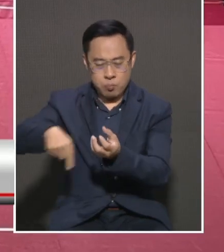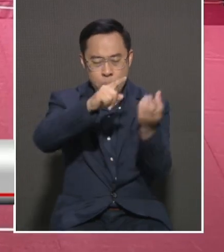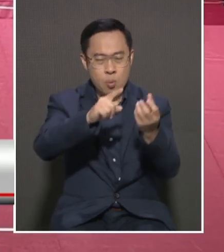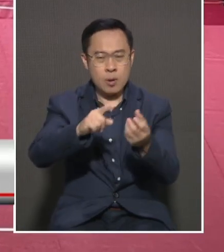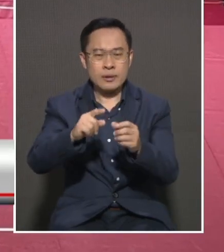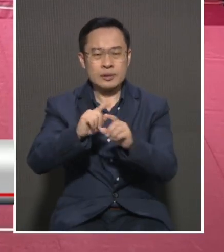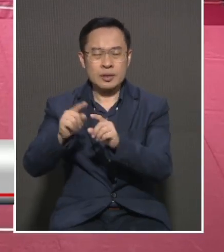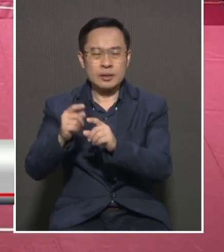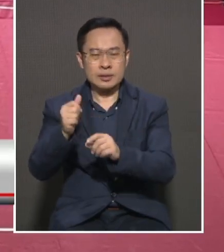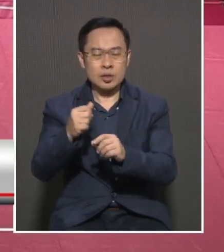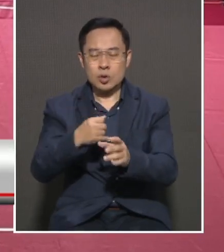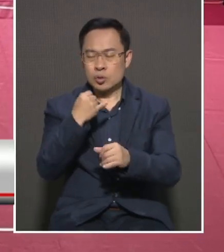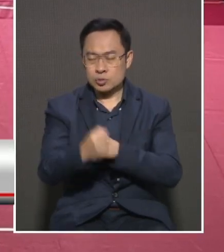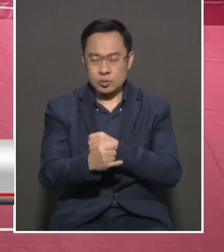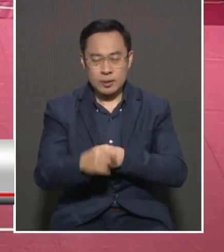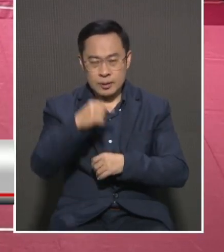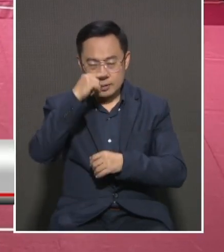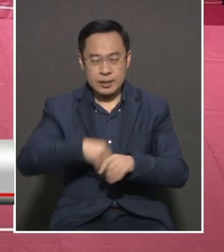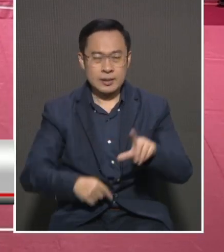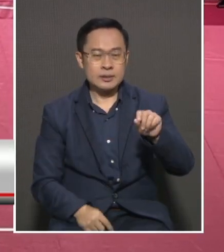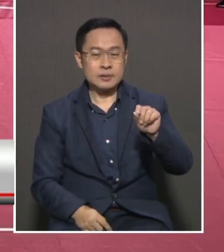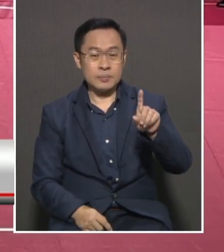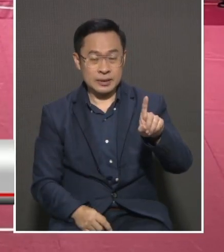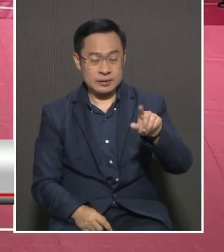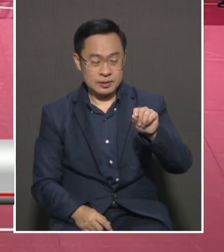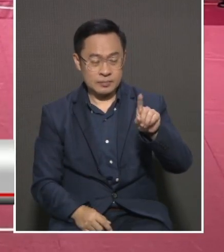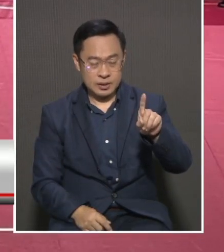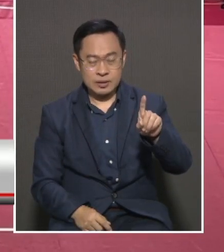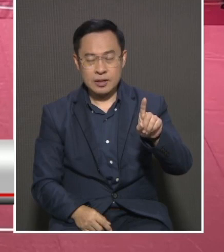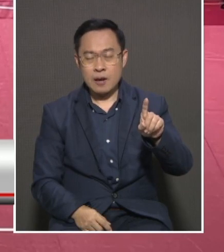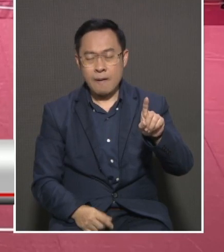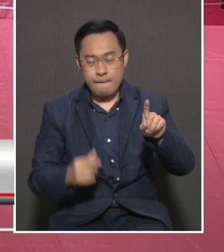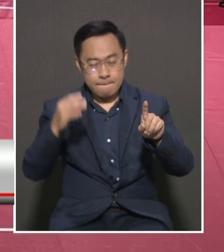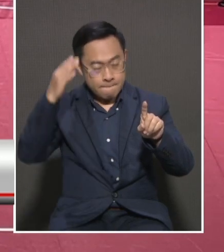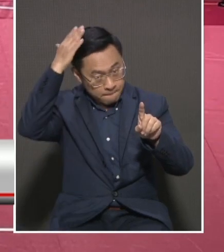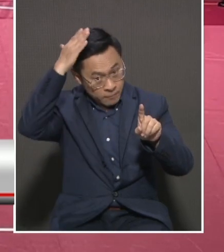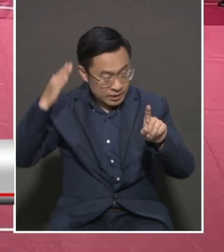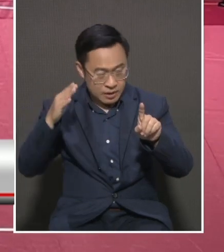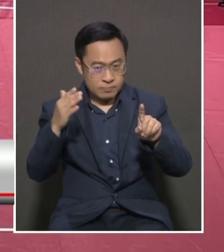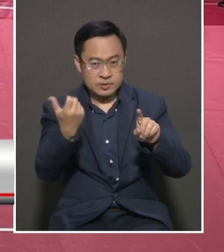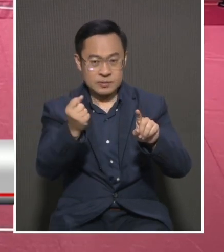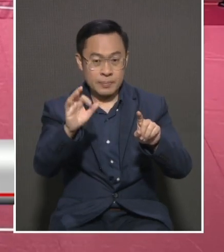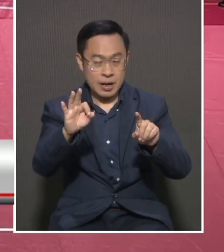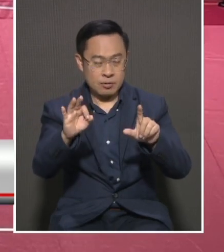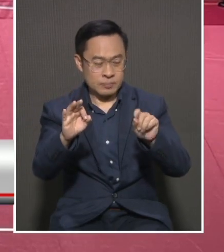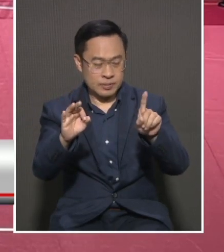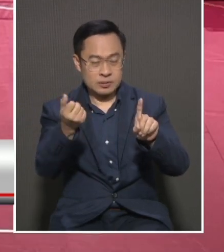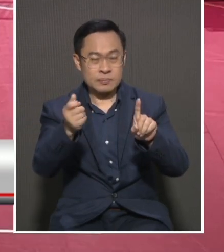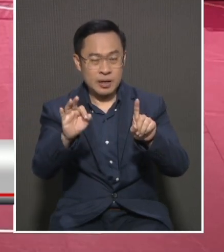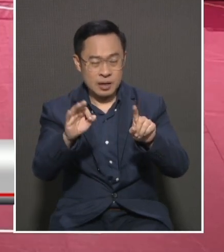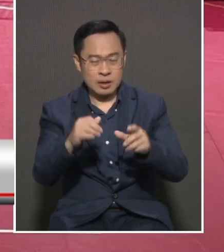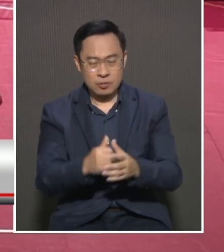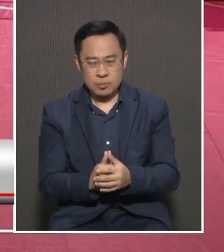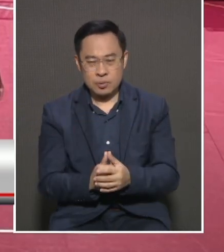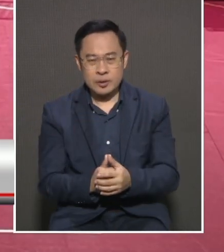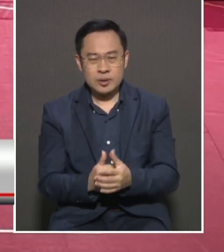ๆเลย ครับ 21-19คุณถ้าไม่งั้นเดี๋ยวต้องดีลแล้วนะเออแต่ว่าสุดท้ายค่ะทีมเดี่ยวชายก็สามารถ